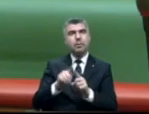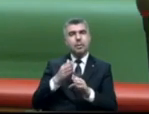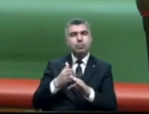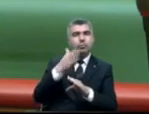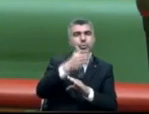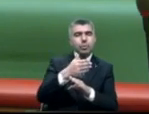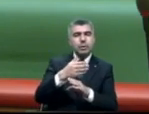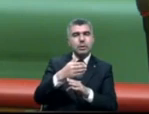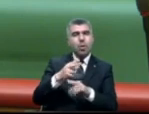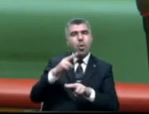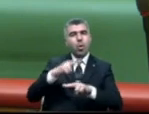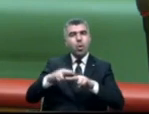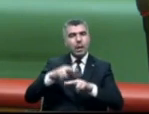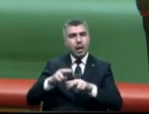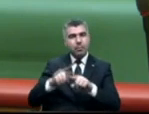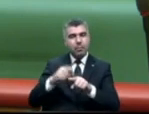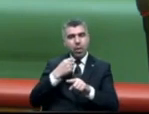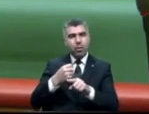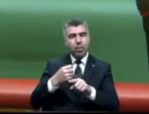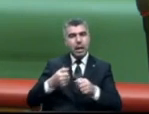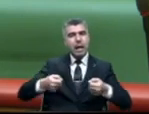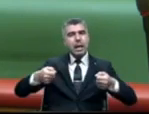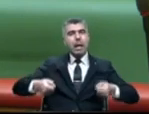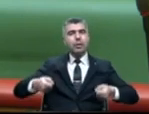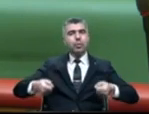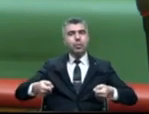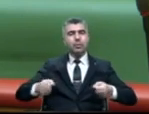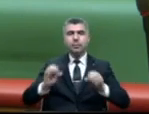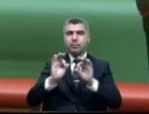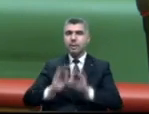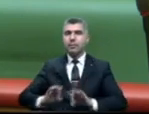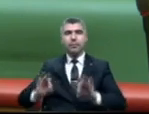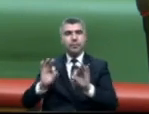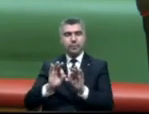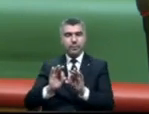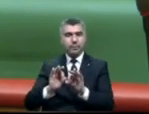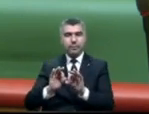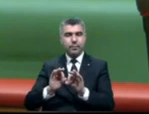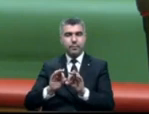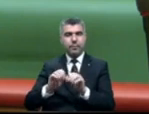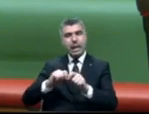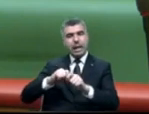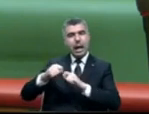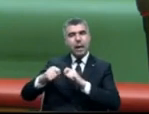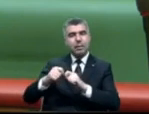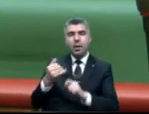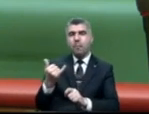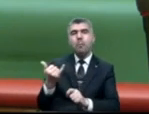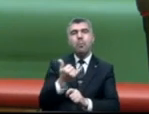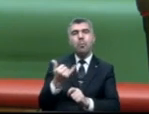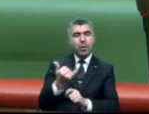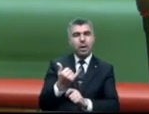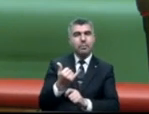الخضره الافريقيه خصو تكون كلشي لهم بلاص في الكرتون، ما بقاش يكون الصندوق ديال العود وديال الميكا، لان داك الشيء اللي غادي يدي الكرتون هو اللي غادي